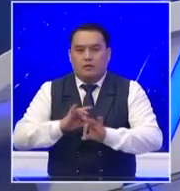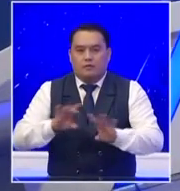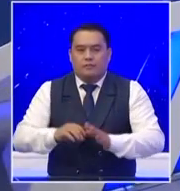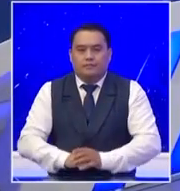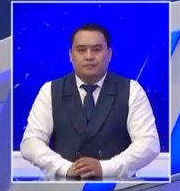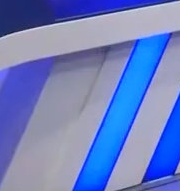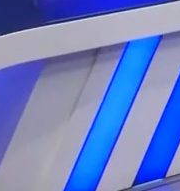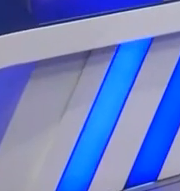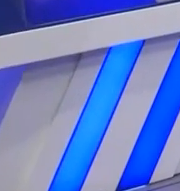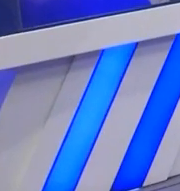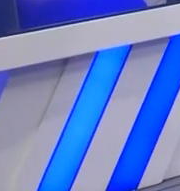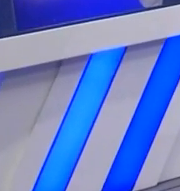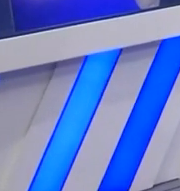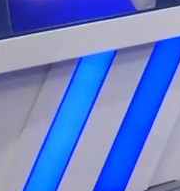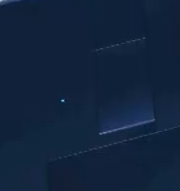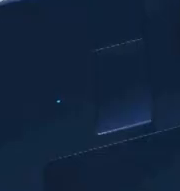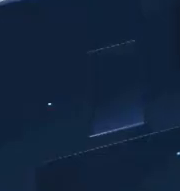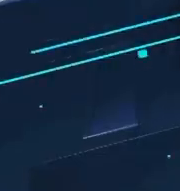сегодня.